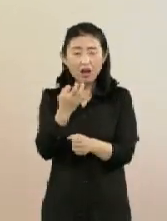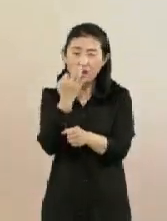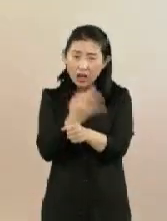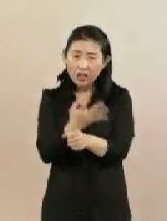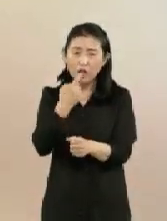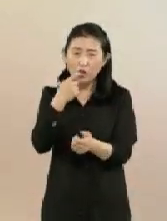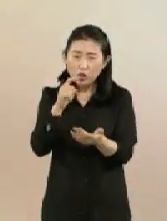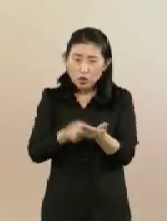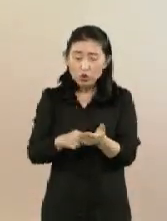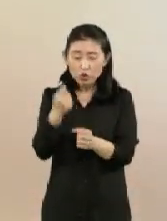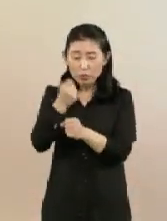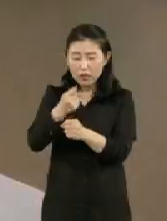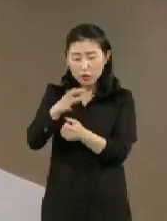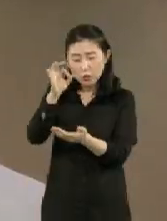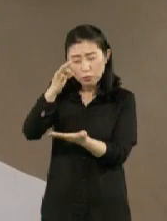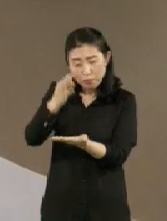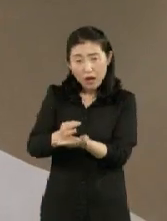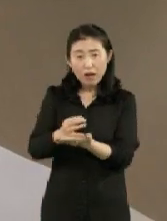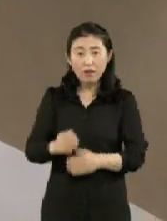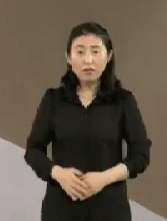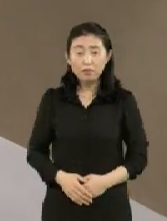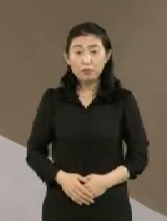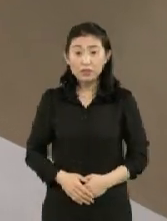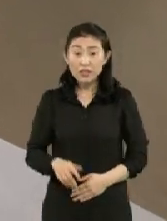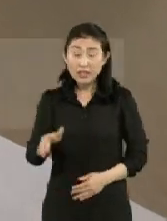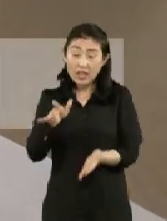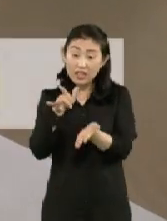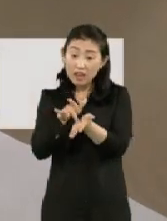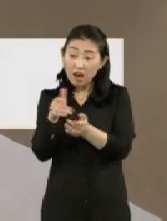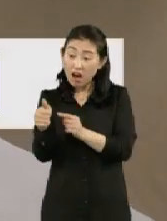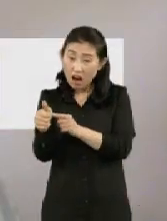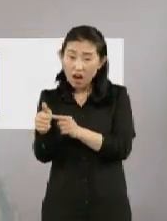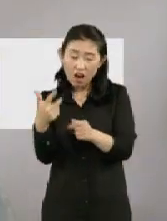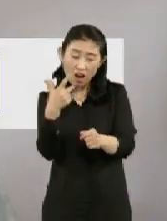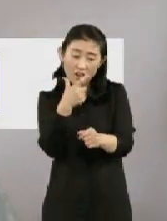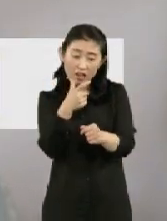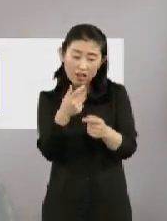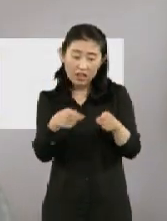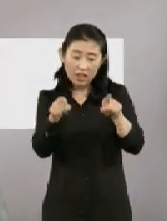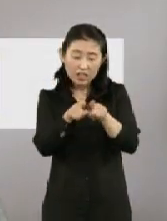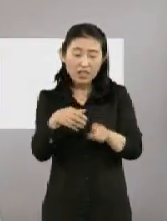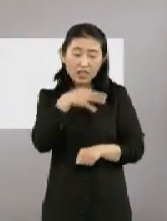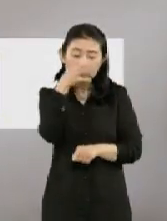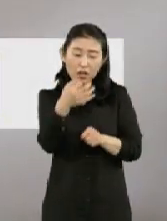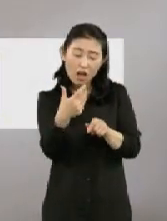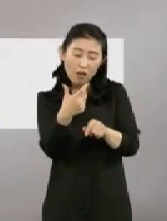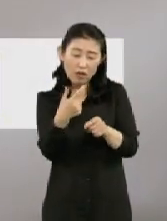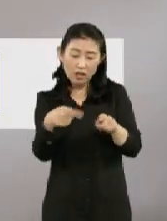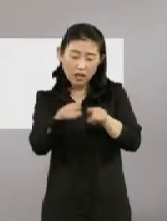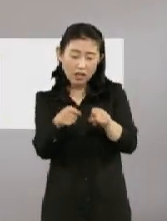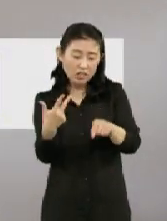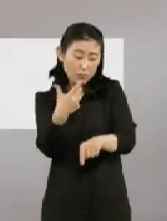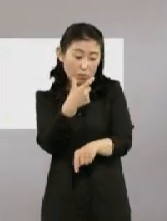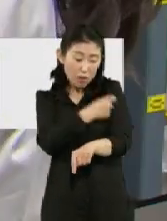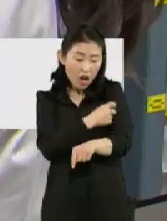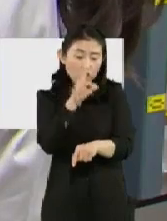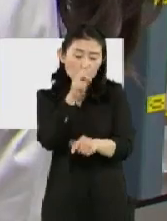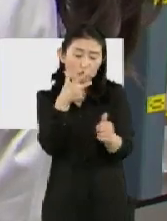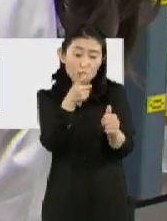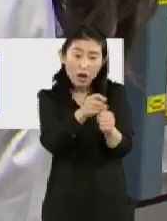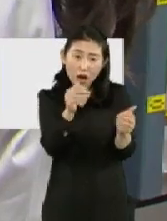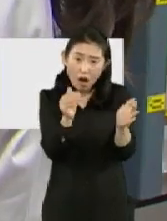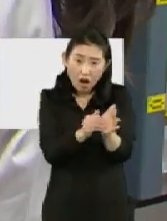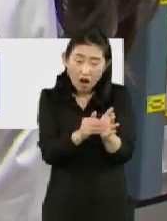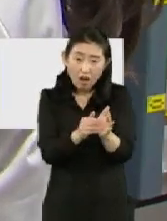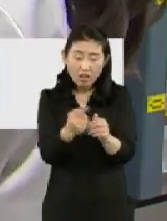비용도 저렴합니다. 연구팀은 이 면역 강화제를 섞은 인플루엔자 백신을 생쥐에 투여한 결과